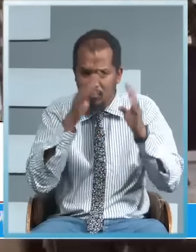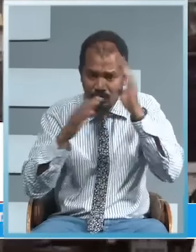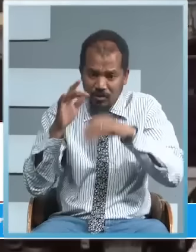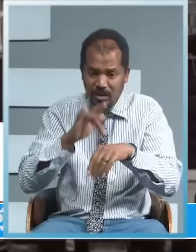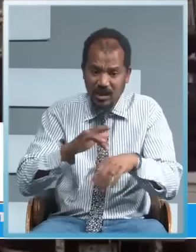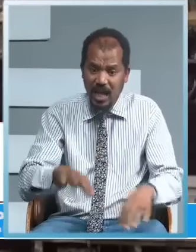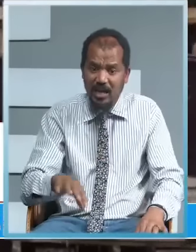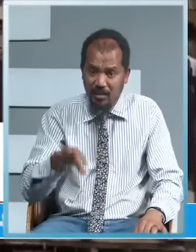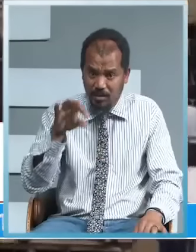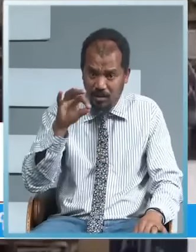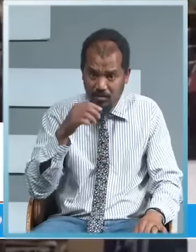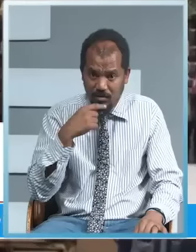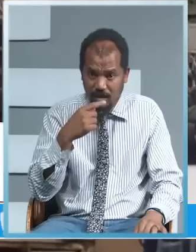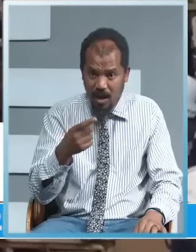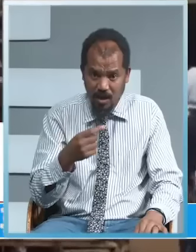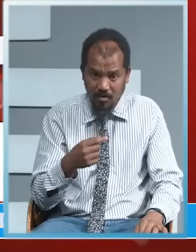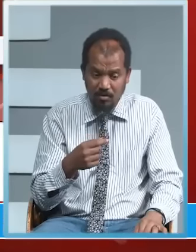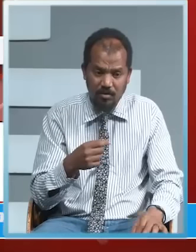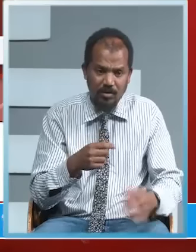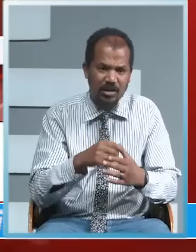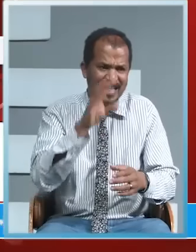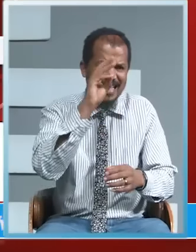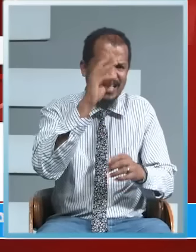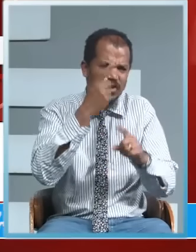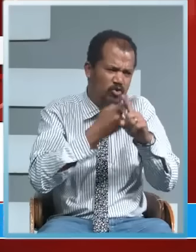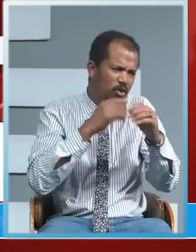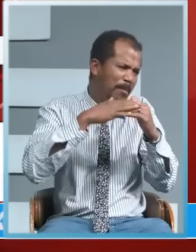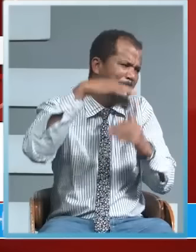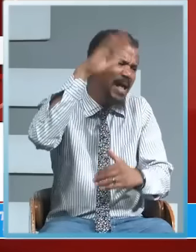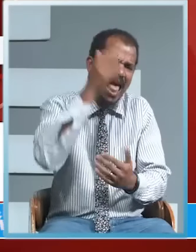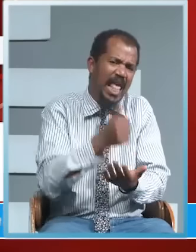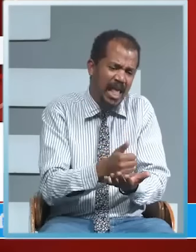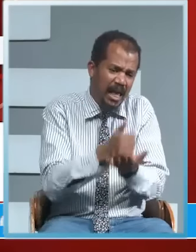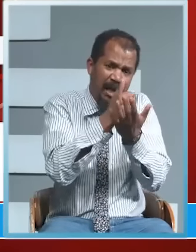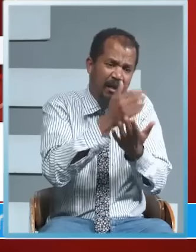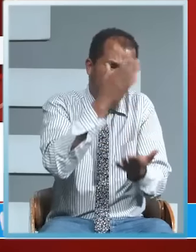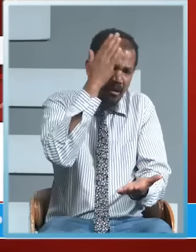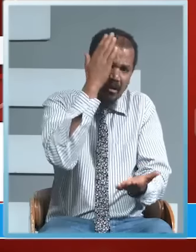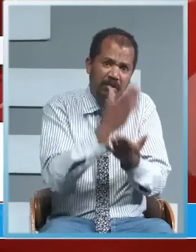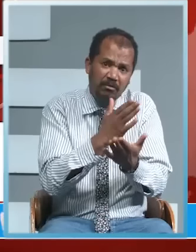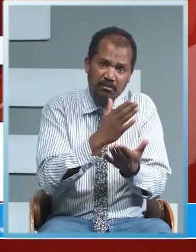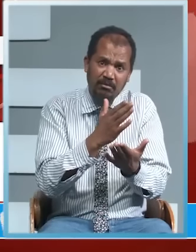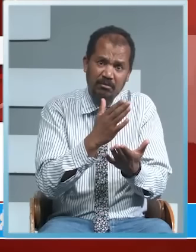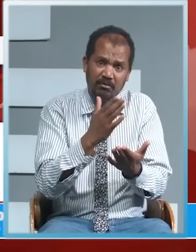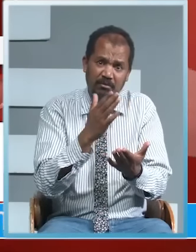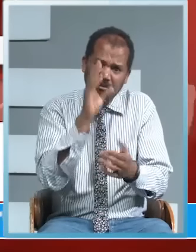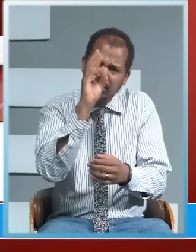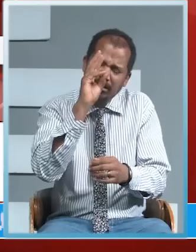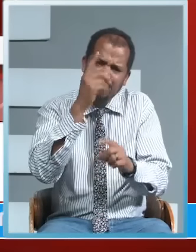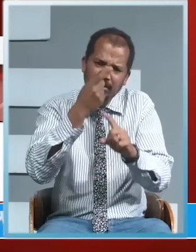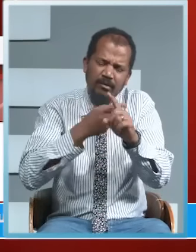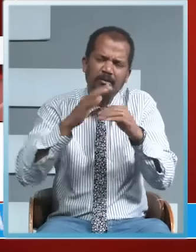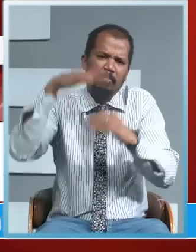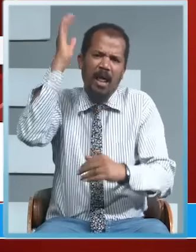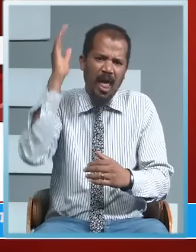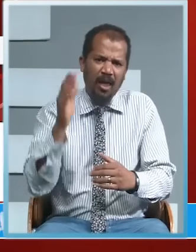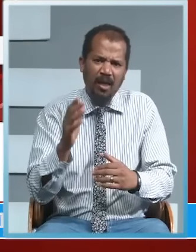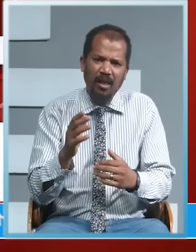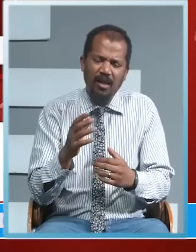በችግር ላይ እንደሚገኙ አሳውቀውናል። ከስድስት ወር በላይ ሆነ አሁን እርዳታ ቦታ ተቆመ። ከስድስት ወር በላይ